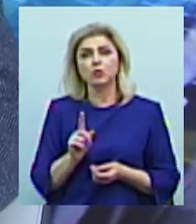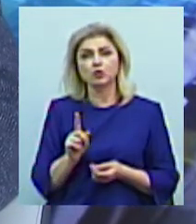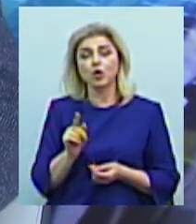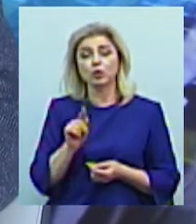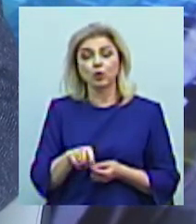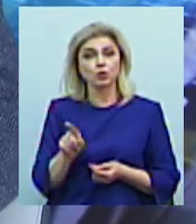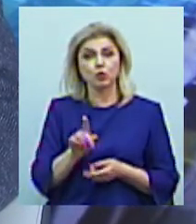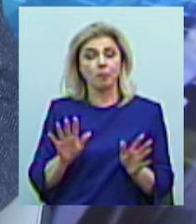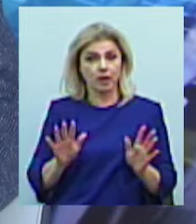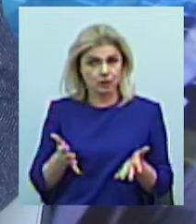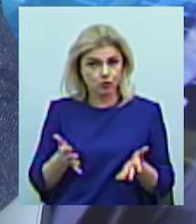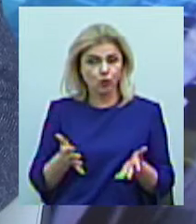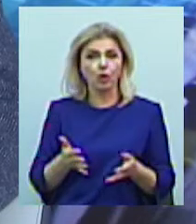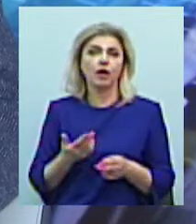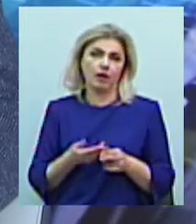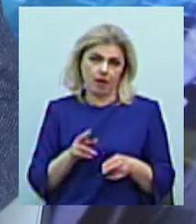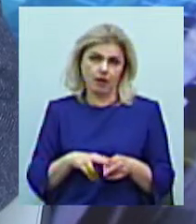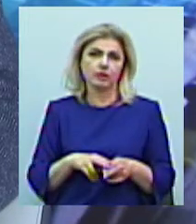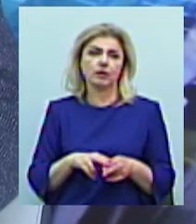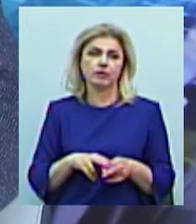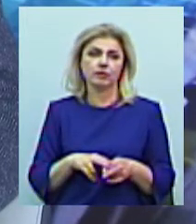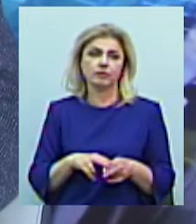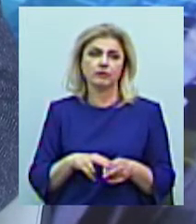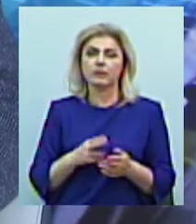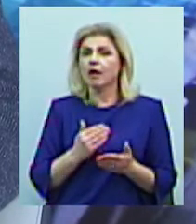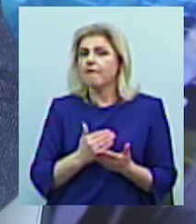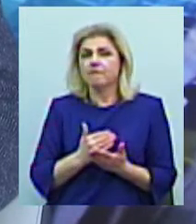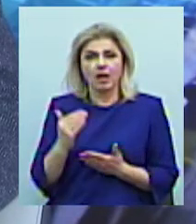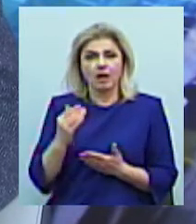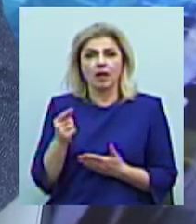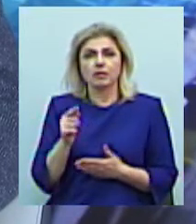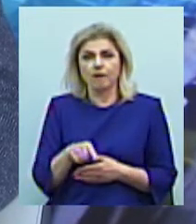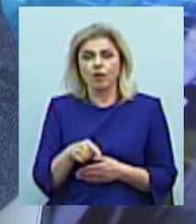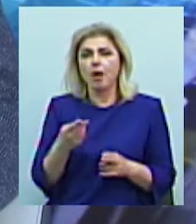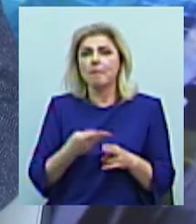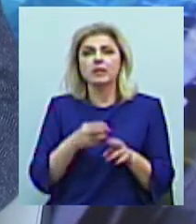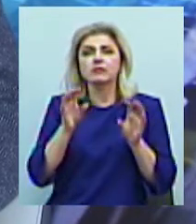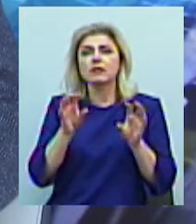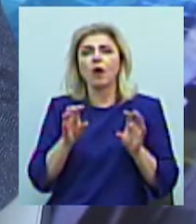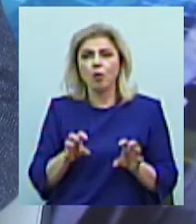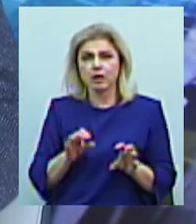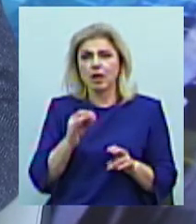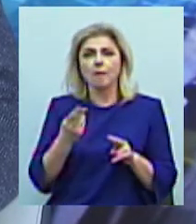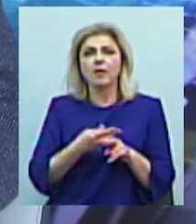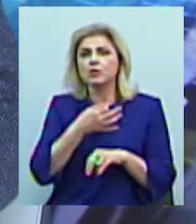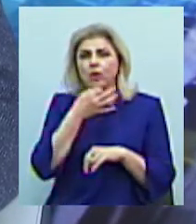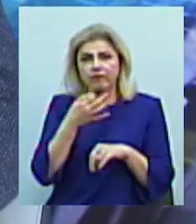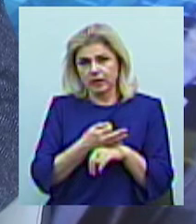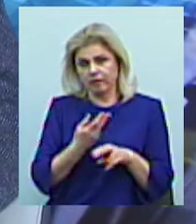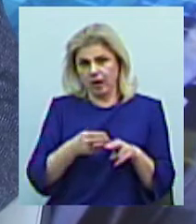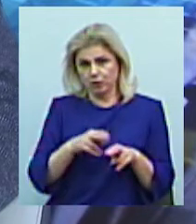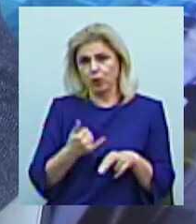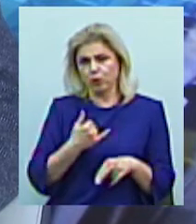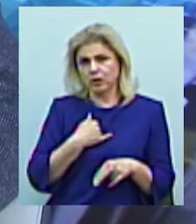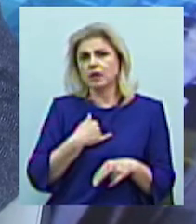то, что произошло, это, по-моему, верх уже того беззакония и безответственности, которое у нас